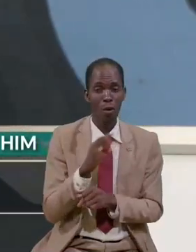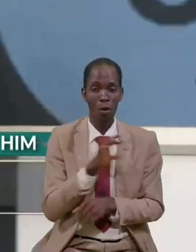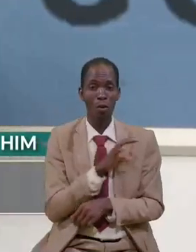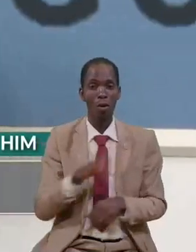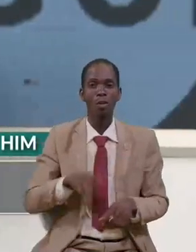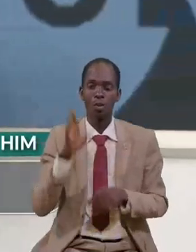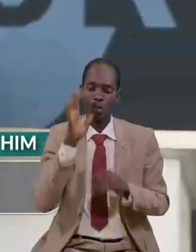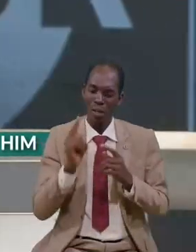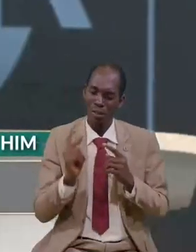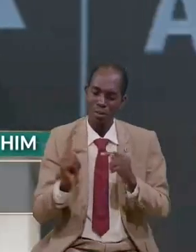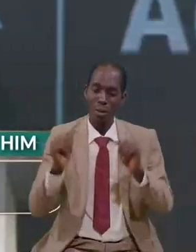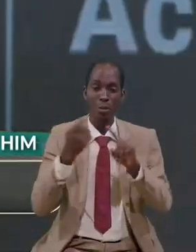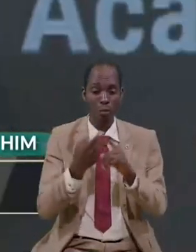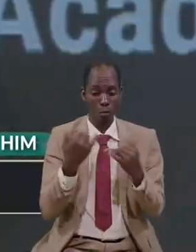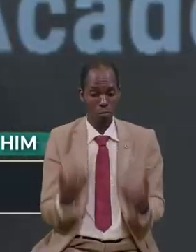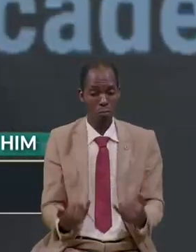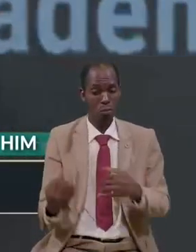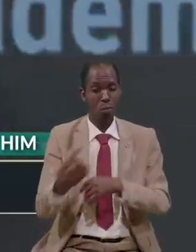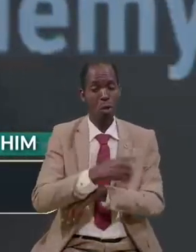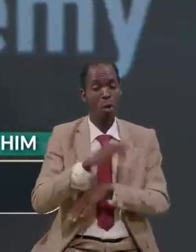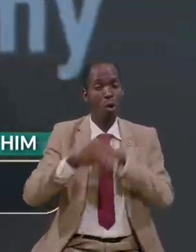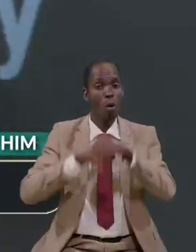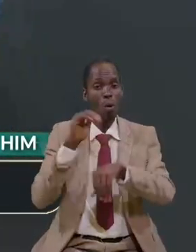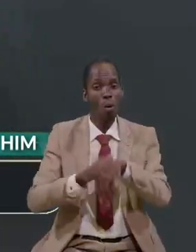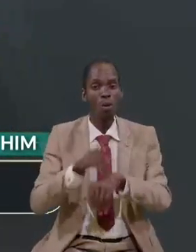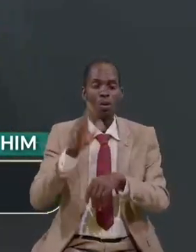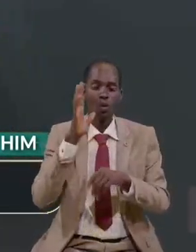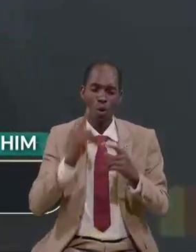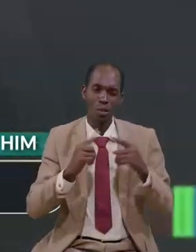allez oser. À partir d'aujourd'hui,